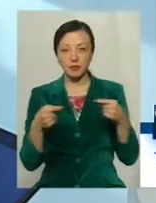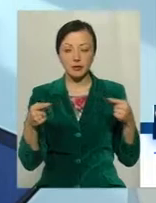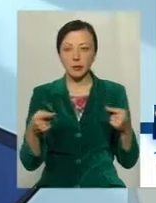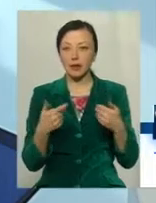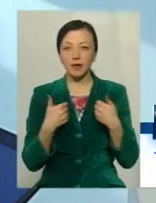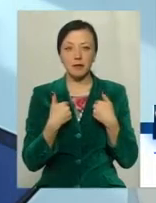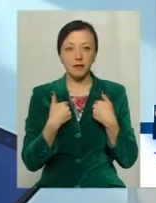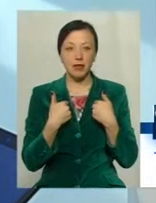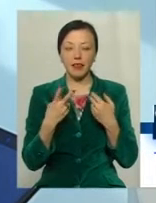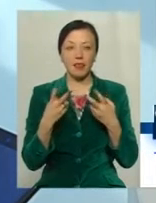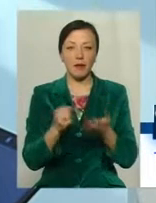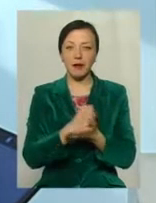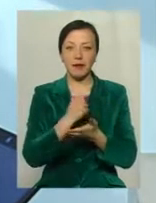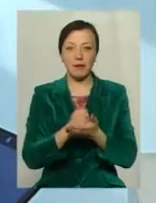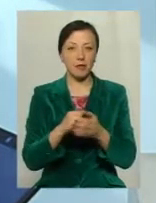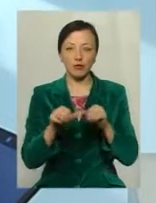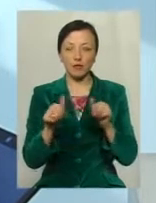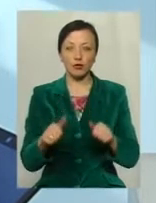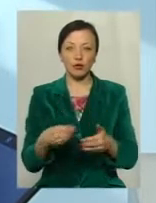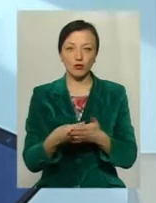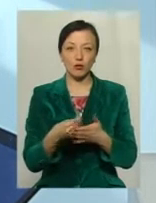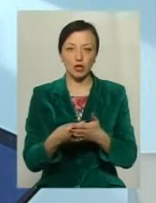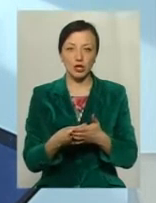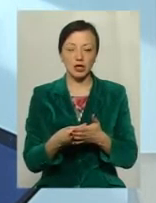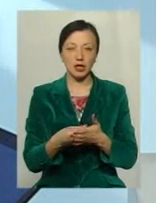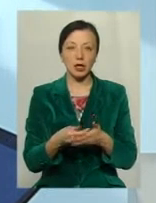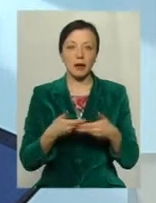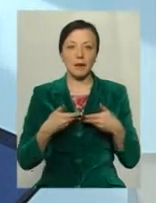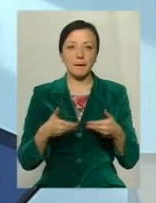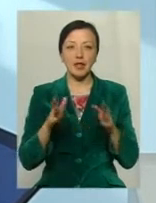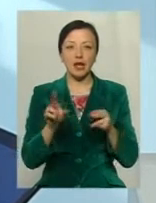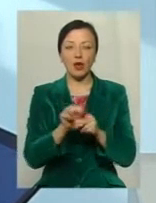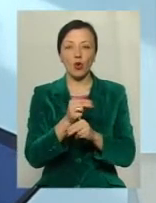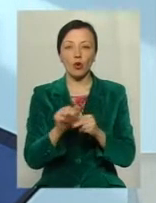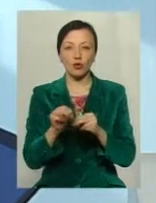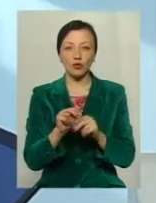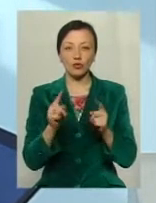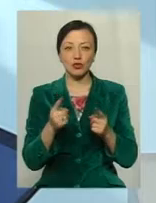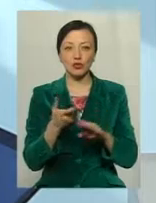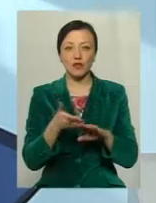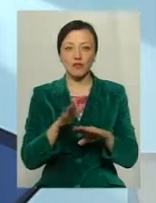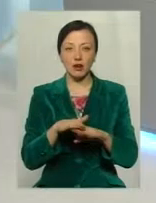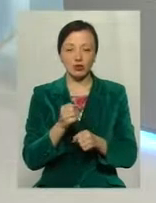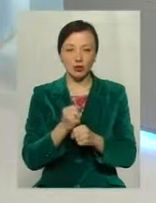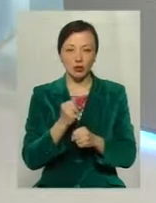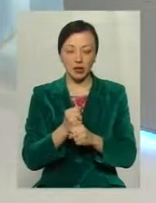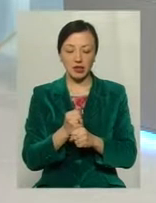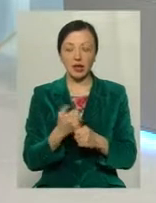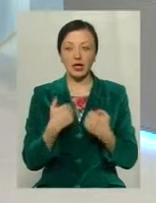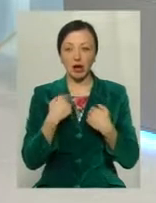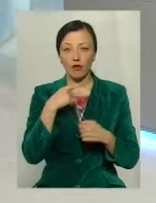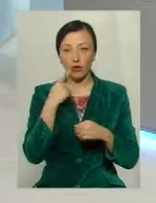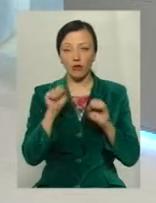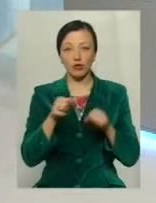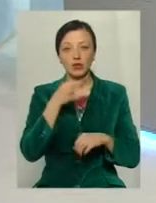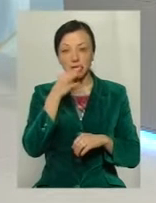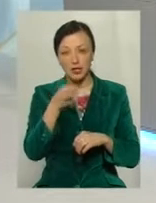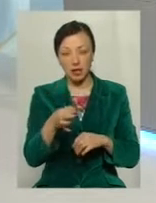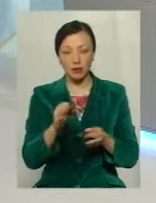ті дискусії, ті можливості, ті знання депутатів обласної ради, безумовно, на комісіях, в нас проходить по 6-8 годин дискусії,